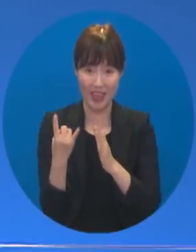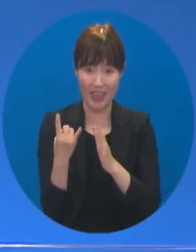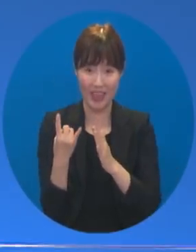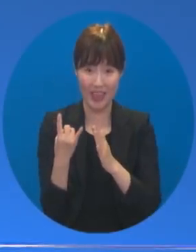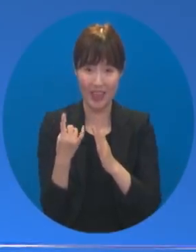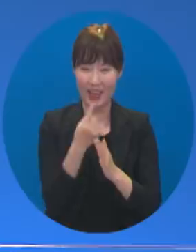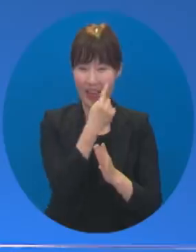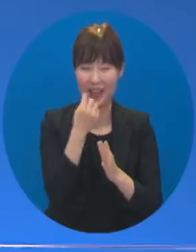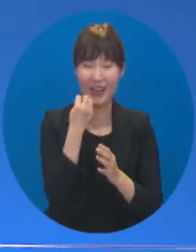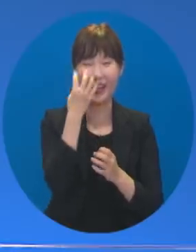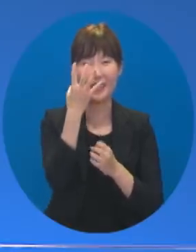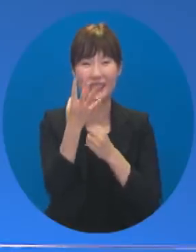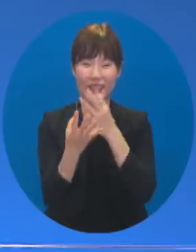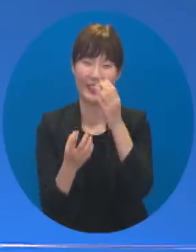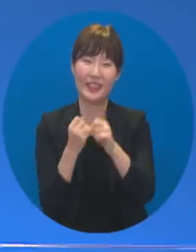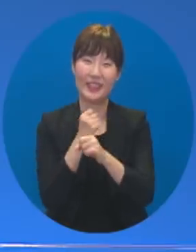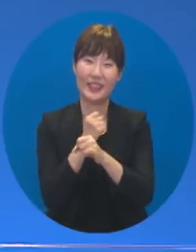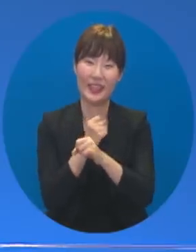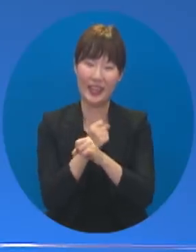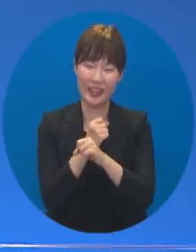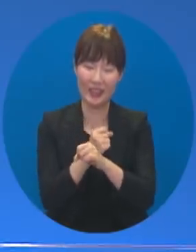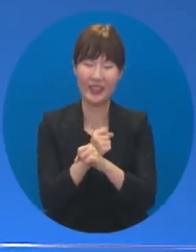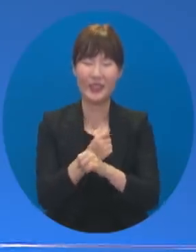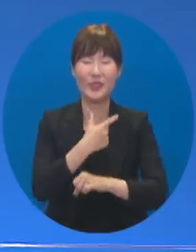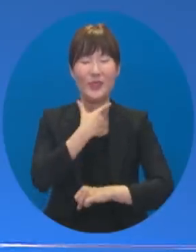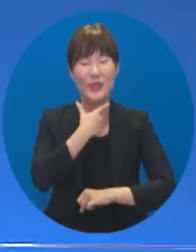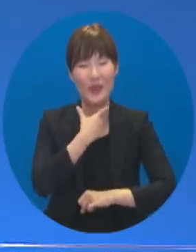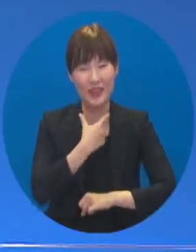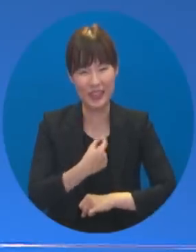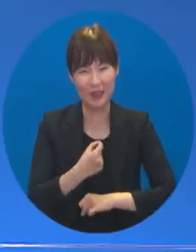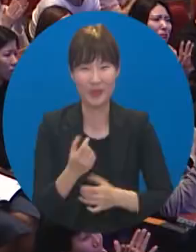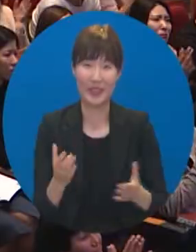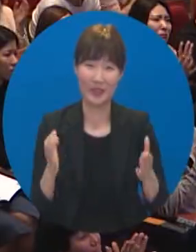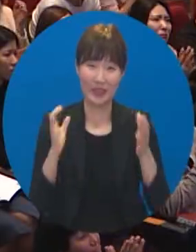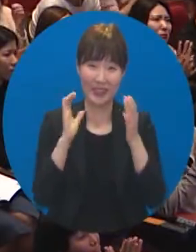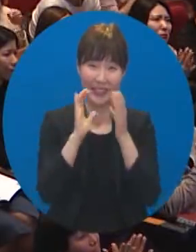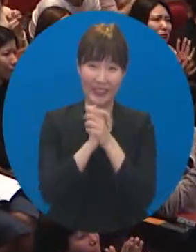간증을 했으면 좋겠어요. 그 소망을 네.